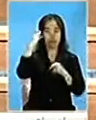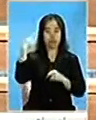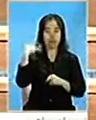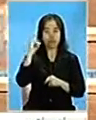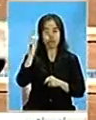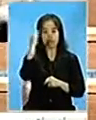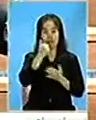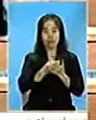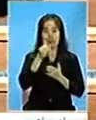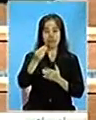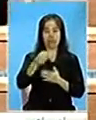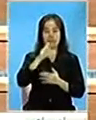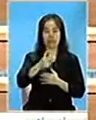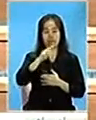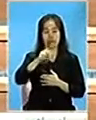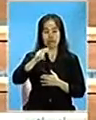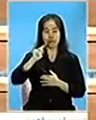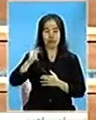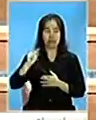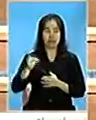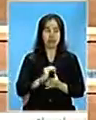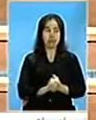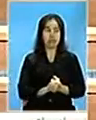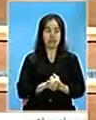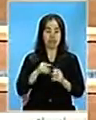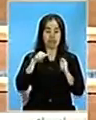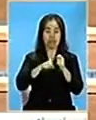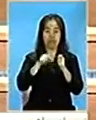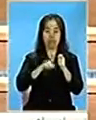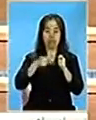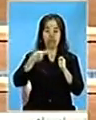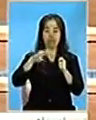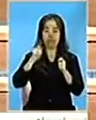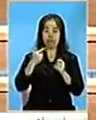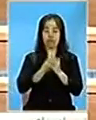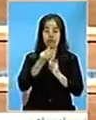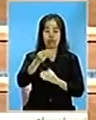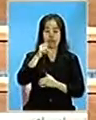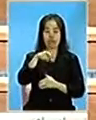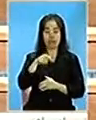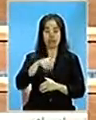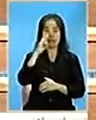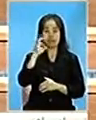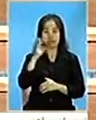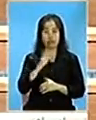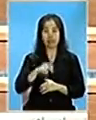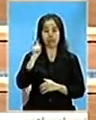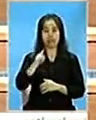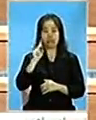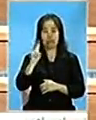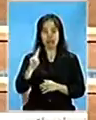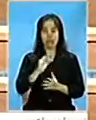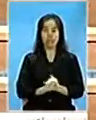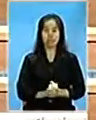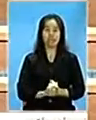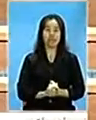แจกได้คนละ30,000-30,000-30,000ที่หนองแขมได้พันเดียวได้700ได้พันสองท่